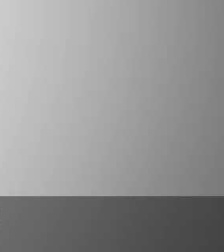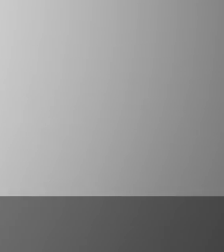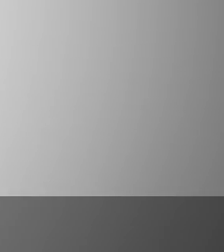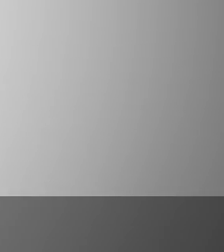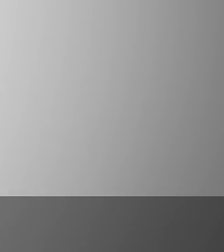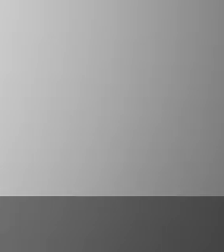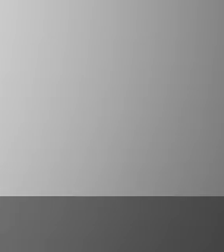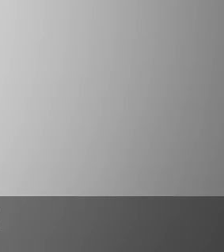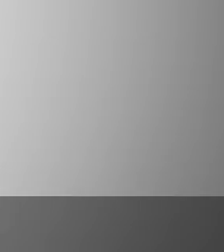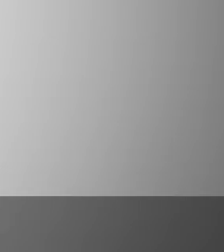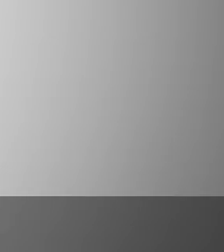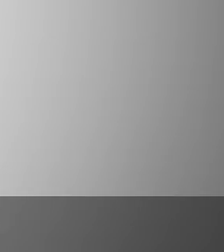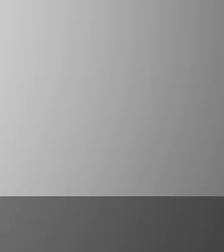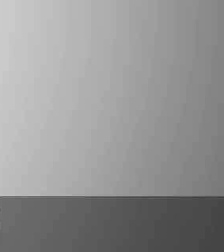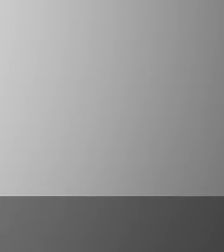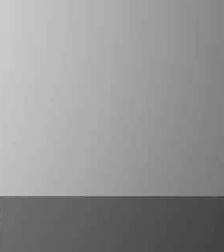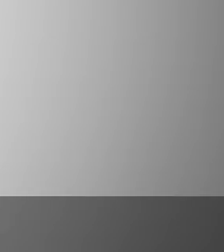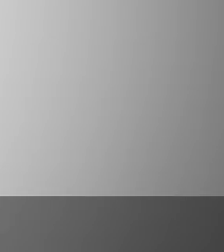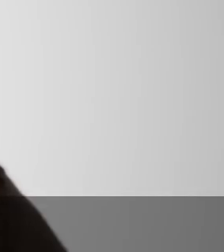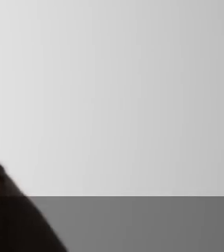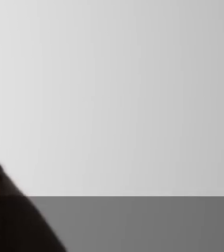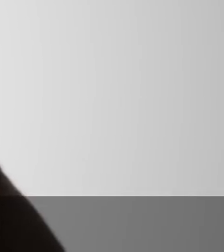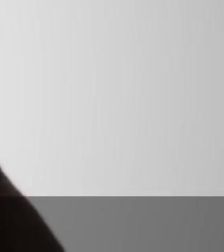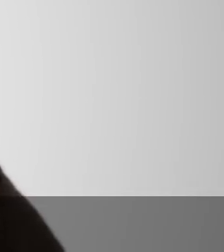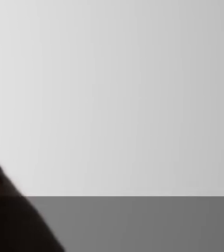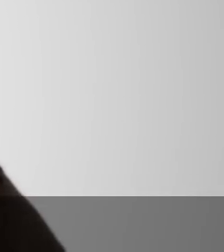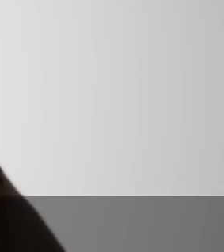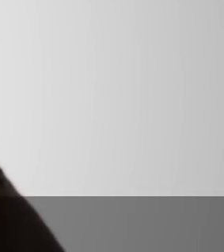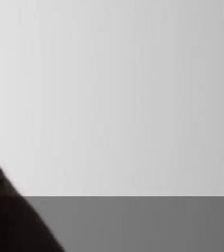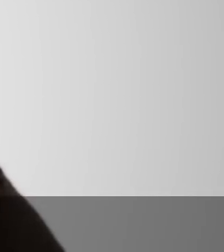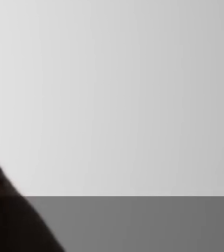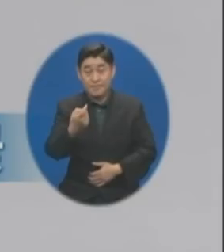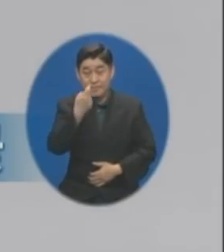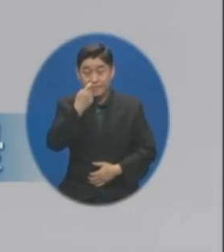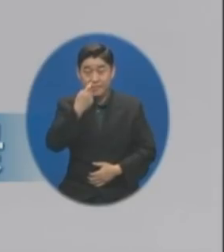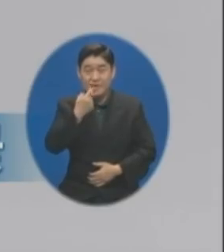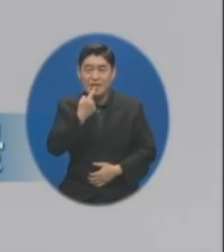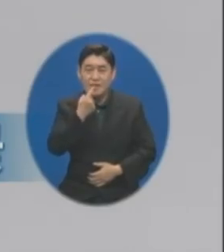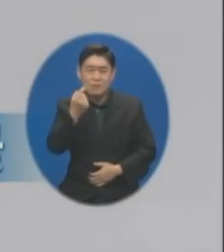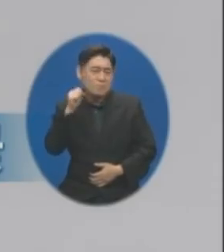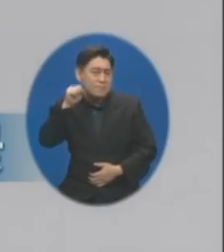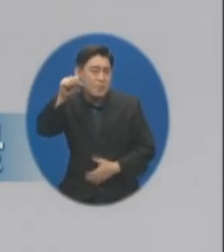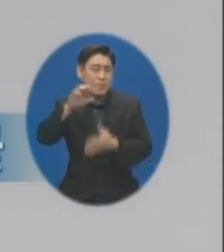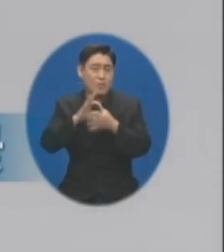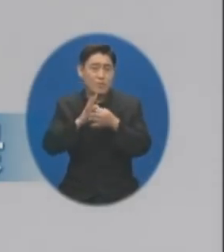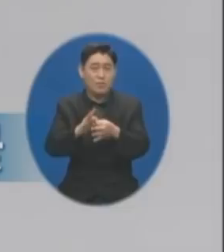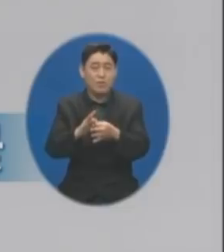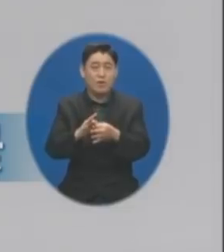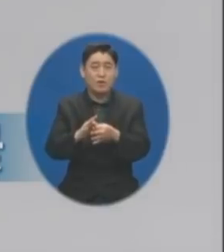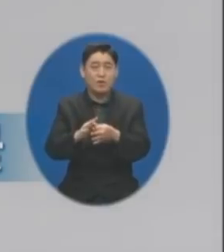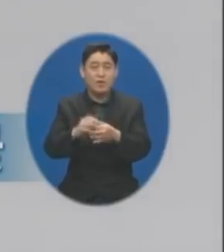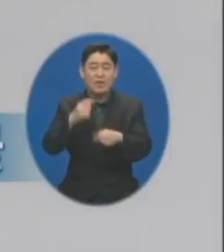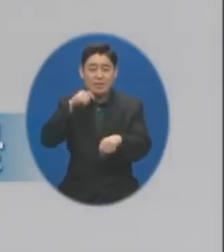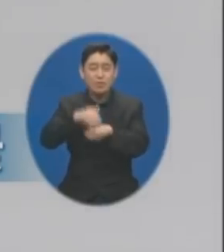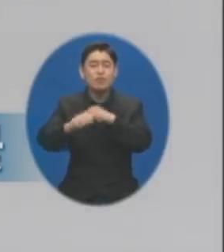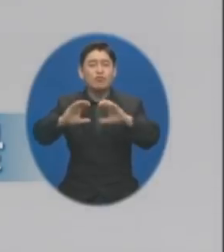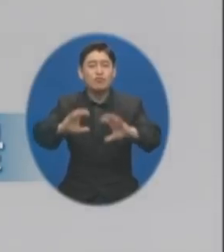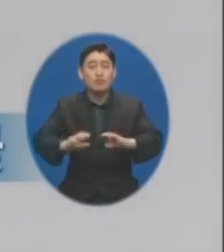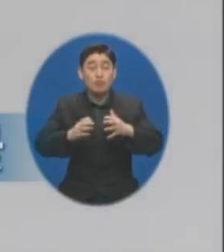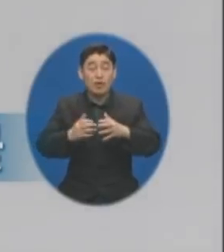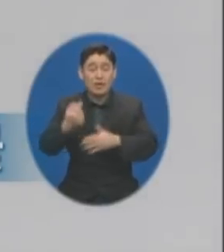대통령이 직접 참석한 건 2007년 이후 10년 만이었습니다. 촛불혁명을 통해